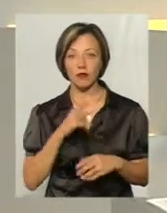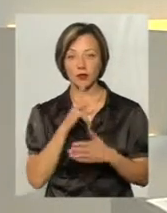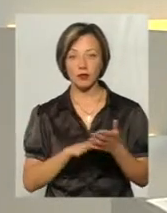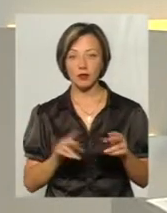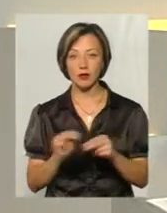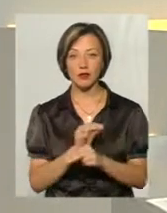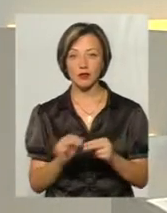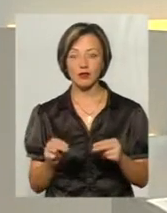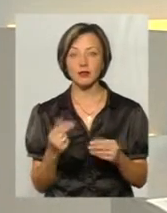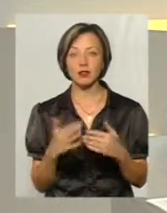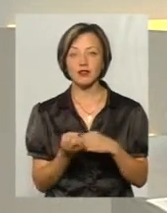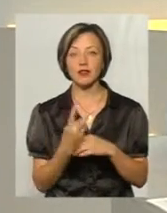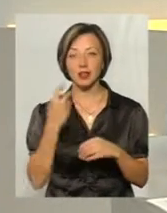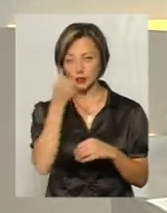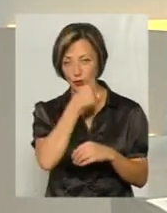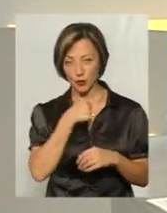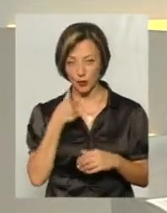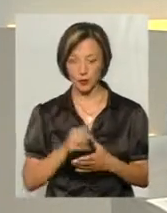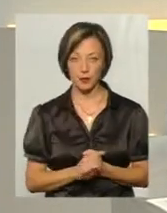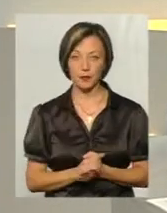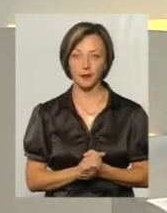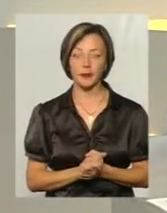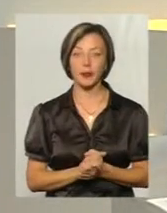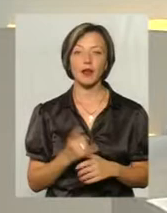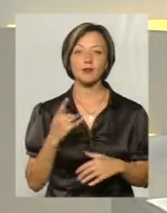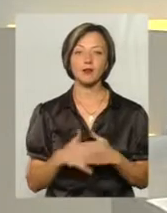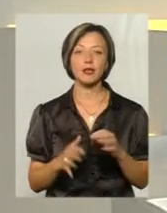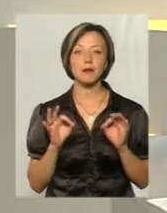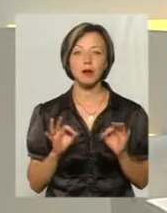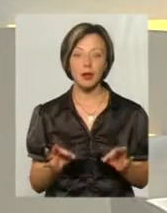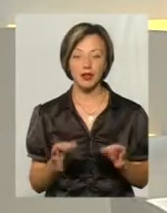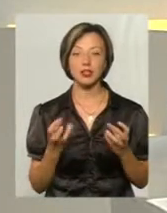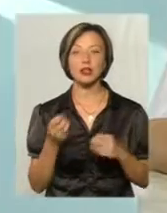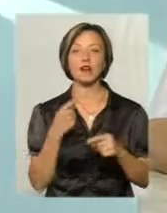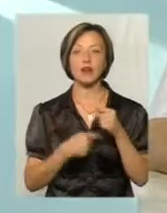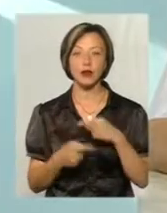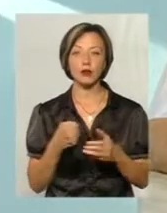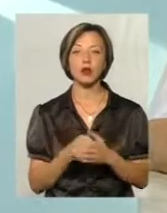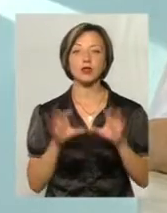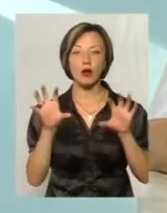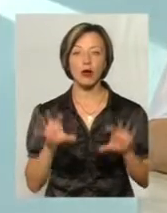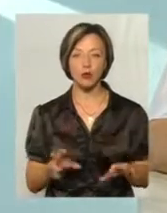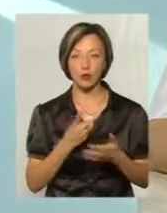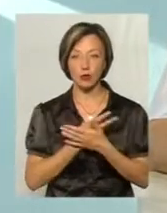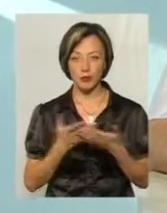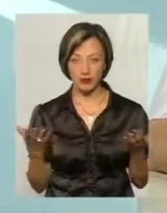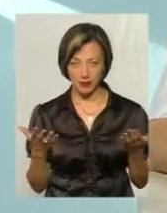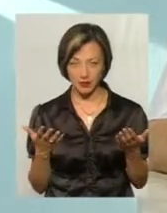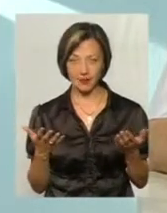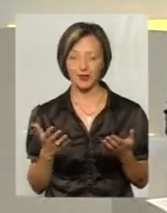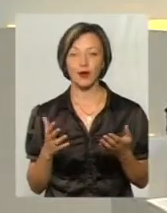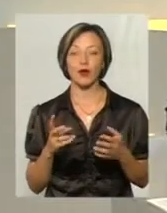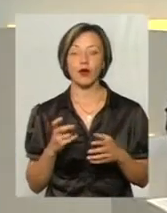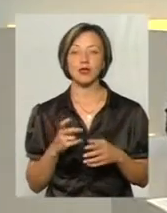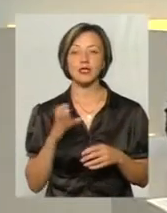тут ремонтують дороги вже з 12-го року. Ну, зрозумійте правильно. Я вернусь ще раз до закону про публічні закупівлі. Ви мене зрозумійте